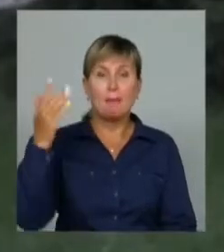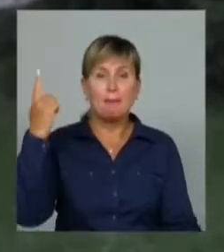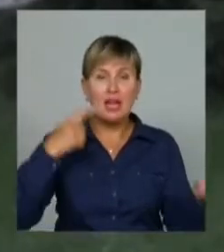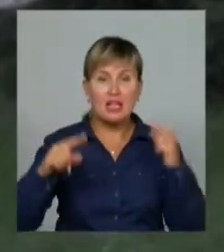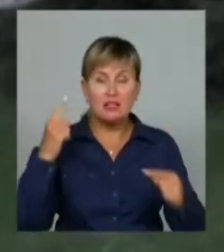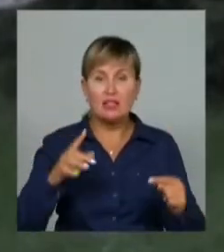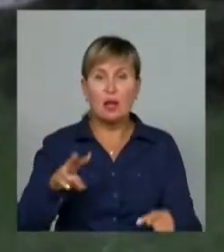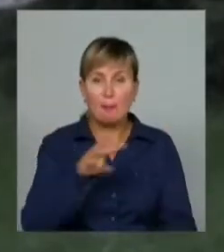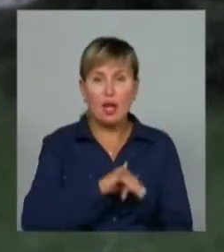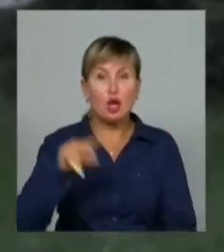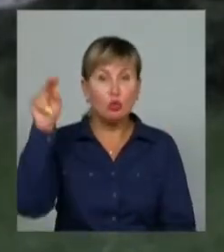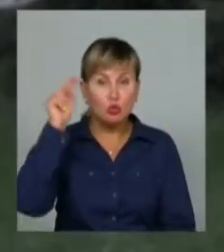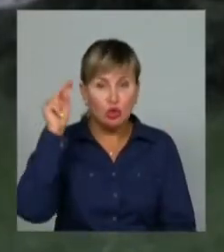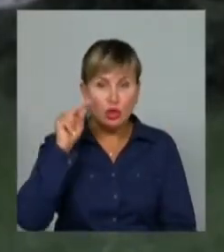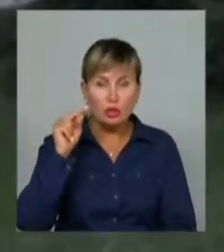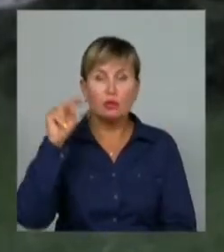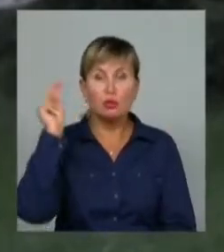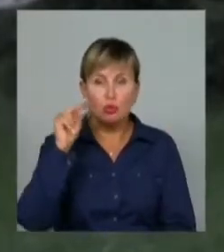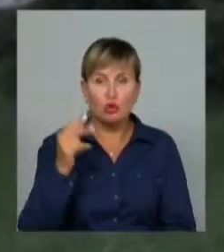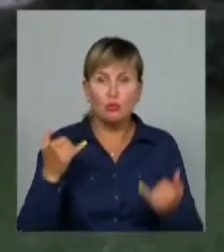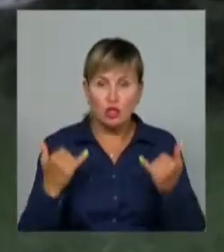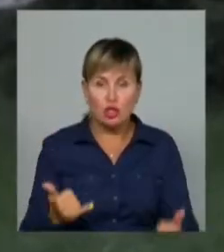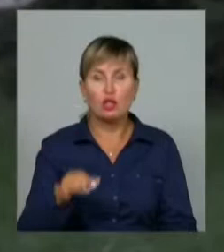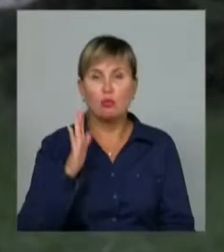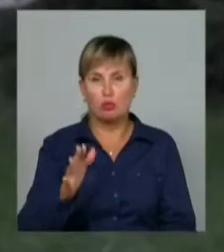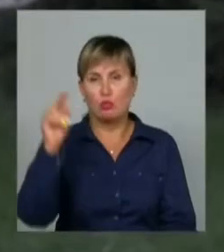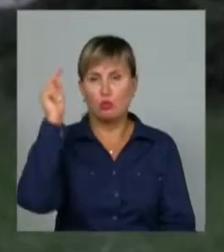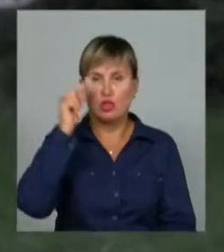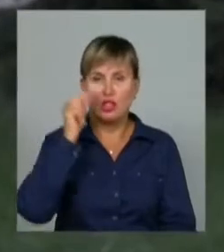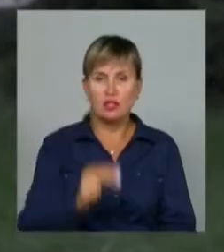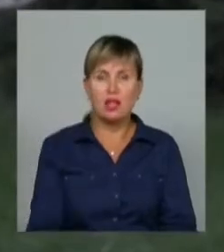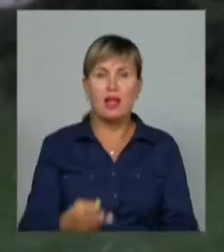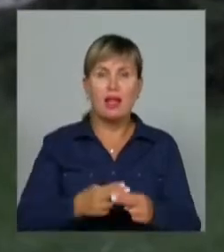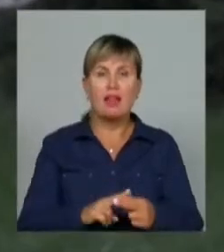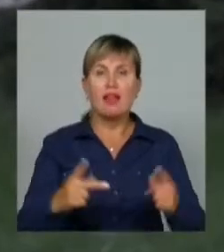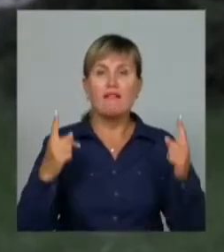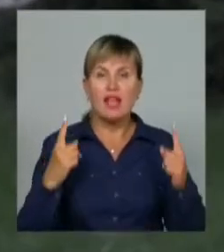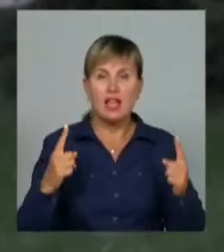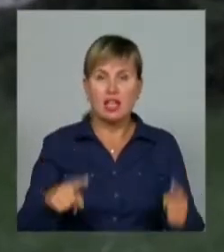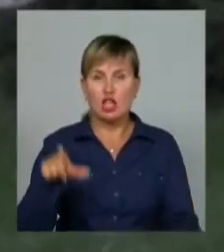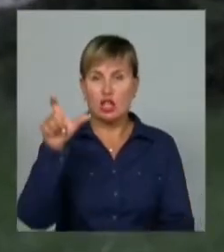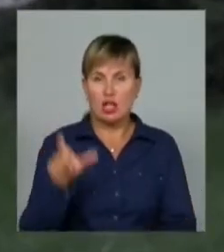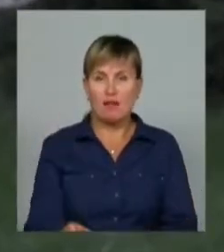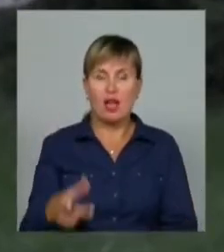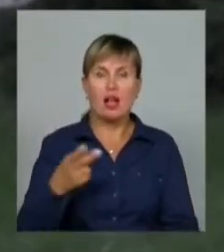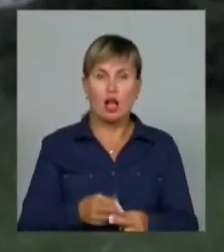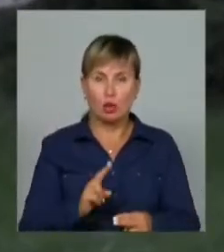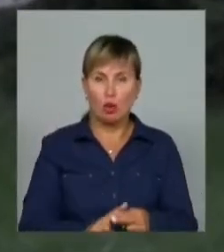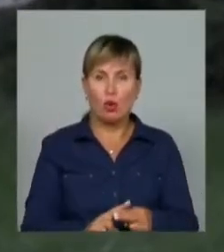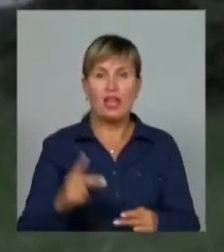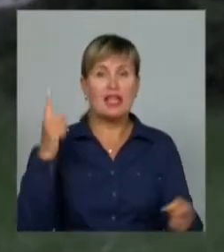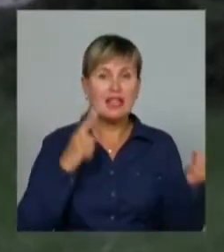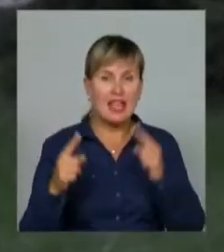произведениях Абая мы учились, учимся и будем учиться. Это великий человек, который,